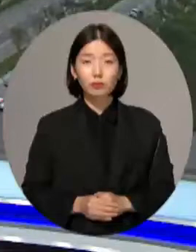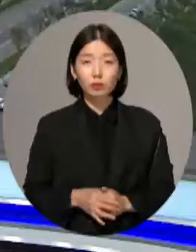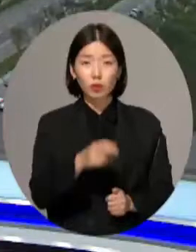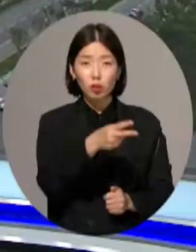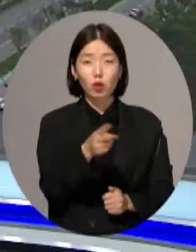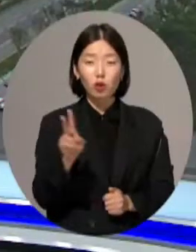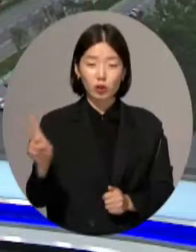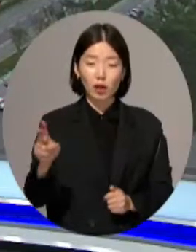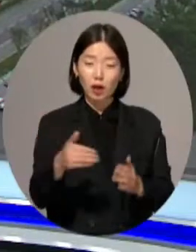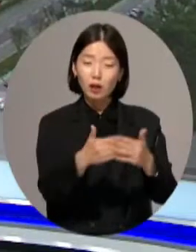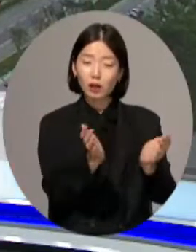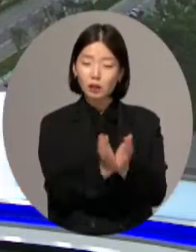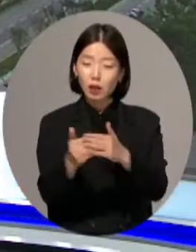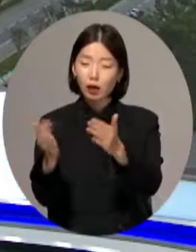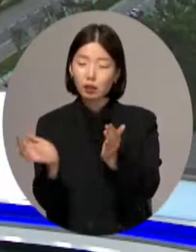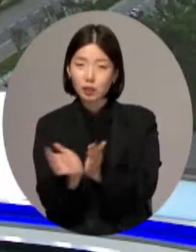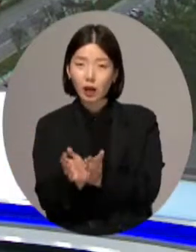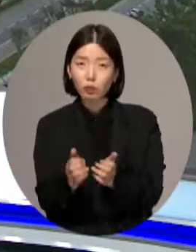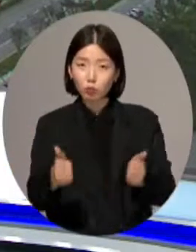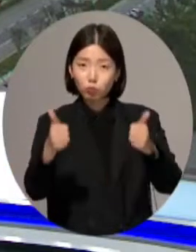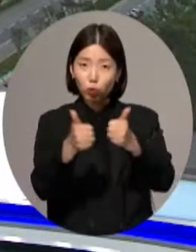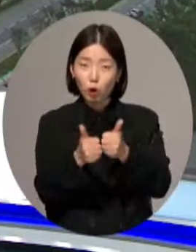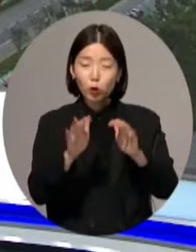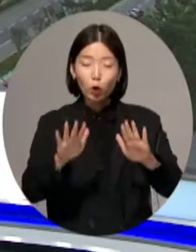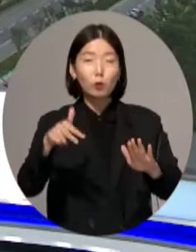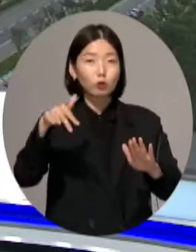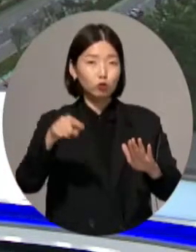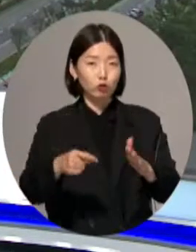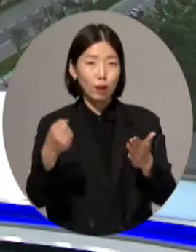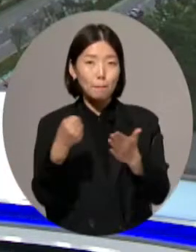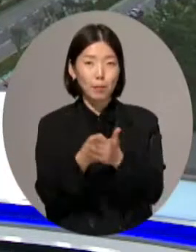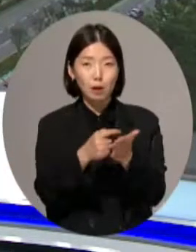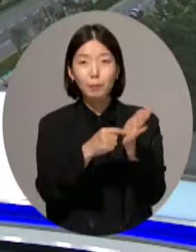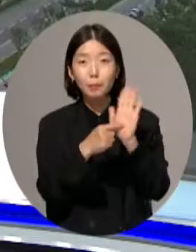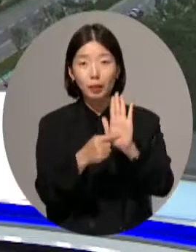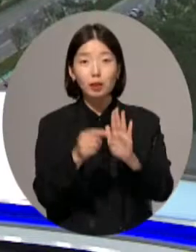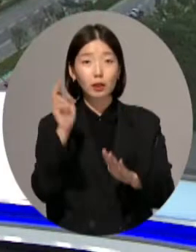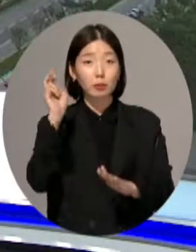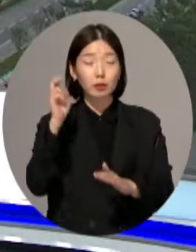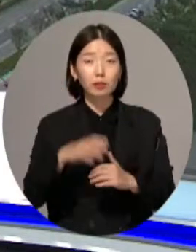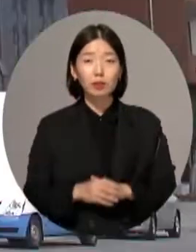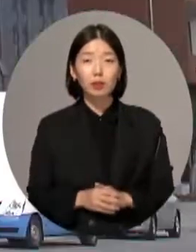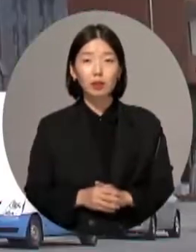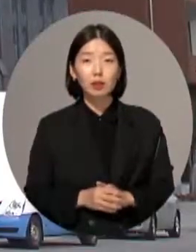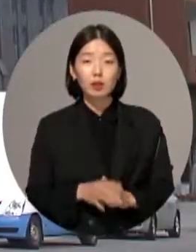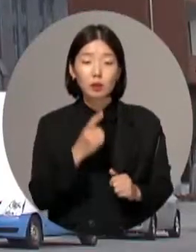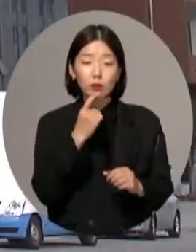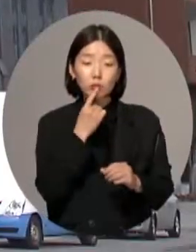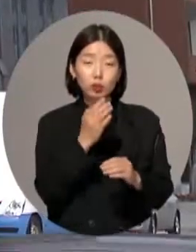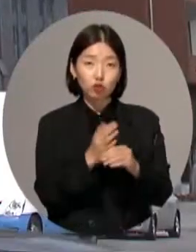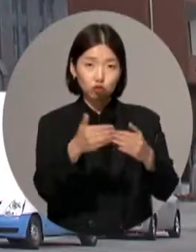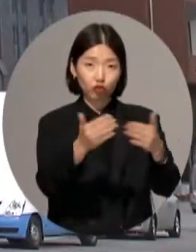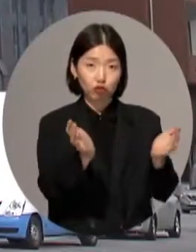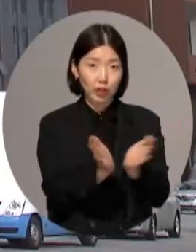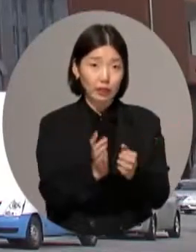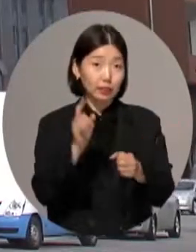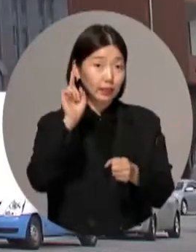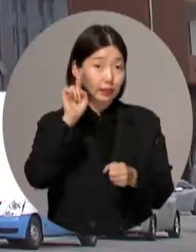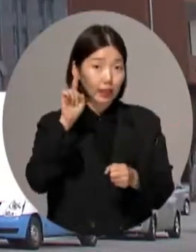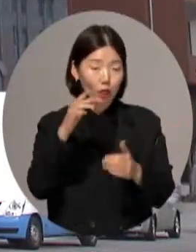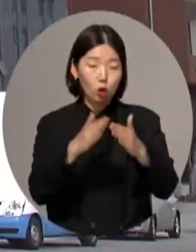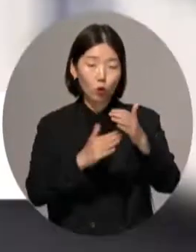여야 전북도지사 경선 후보가 이르면 이번주에 확정될 것으로 보입니다 더불어 비즈 다는 내일 오전 전북도지사